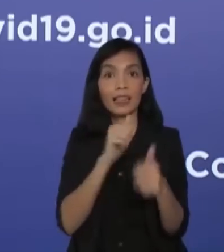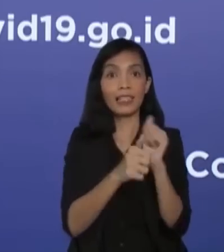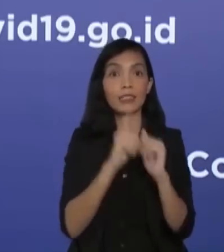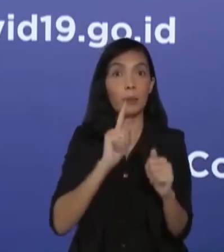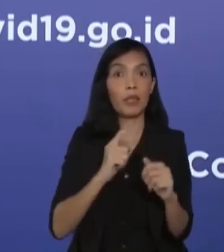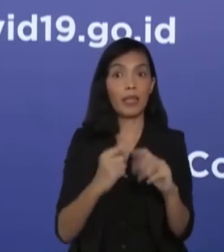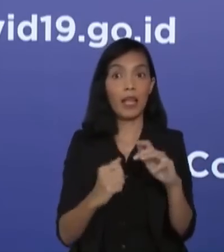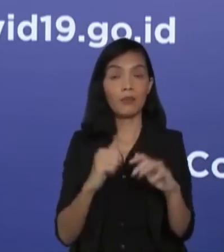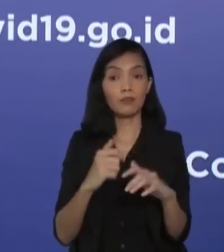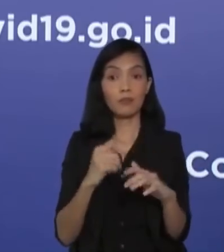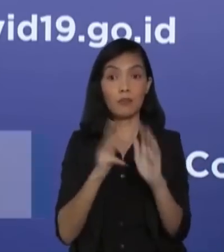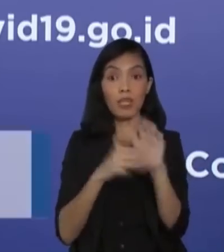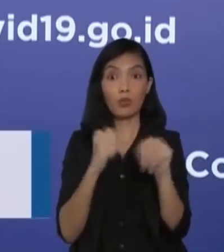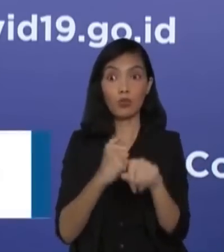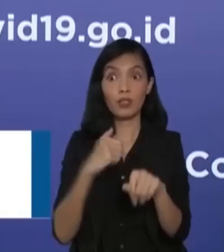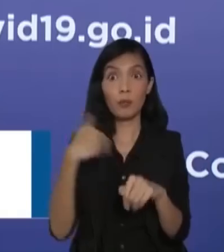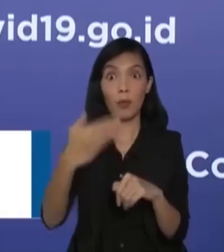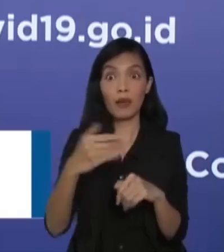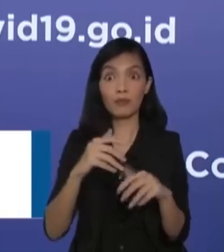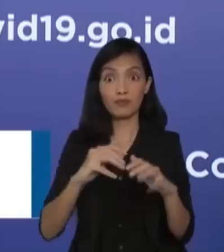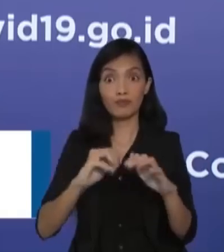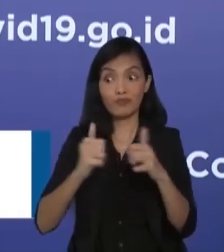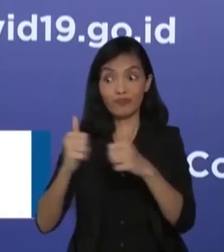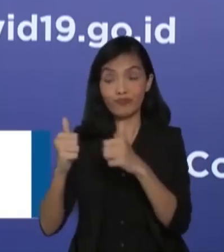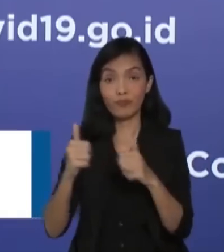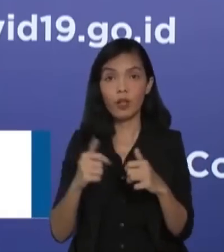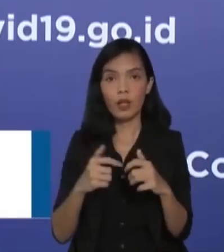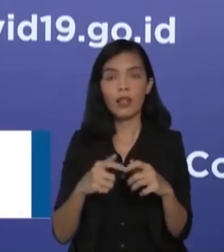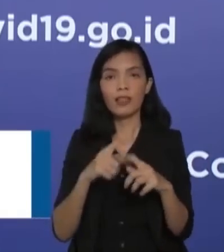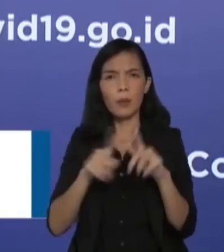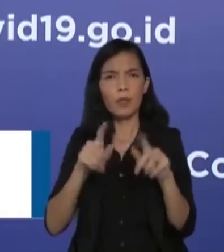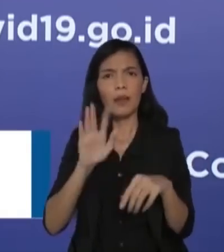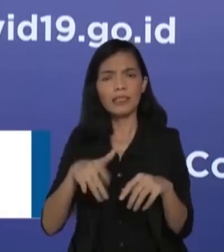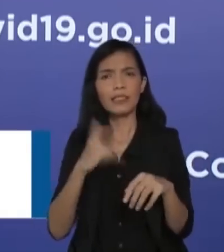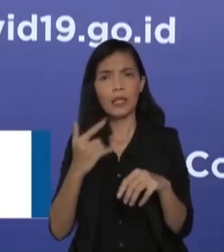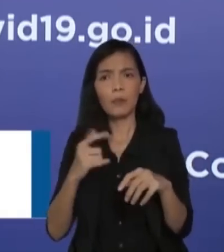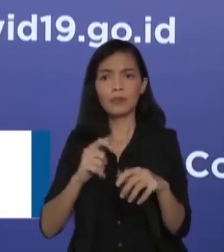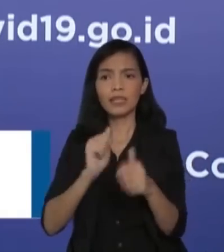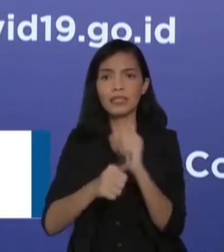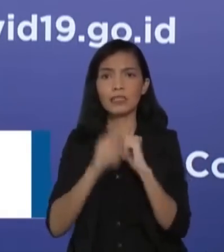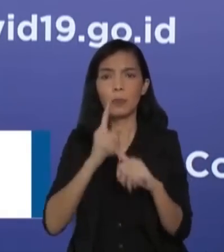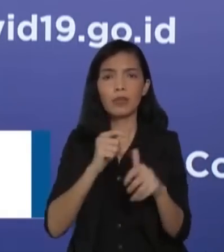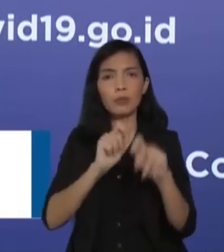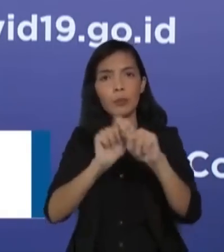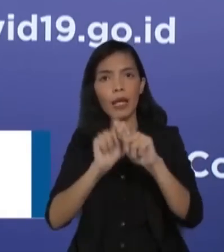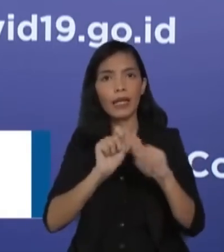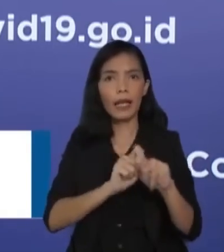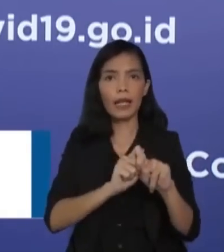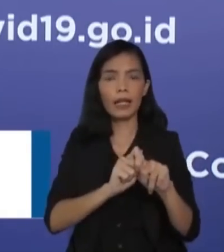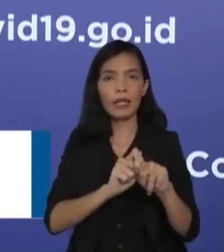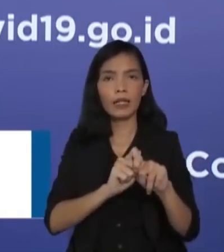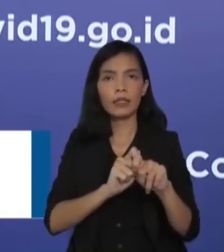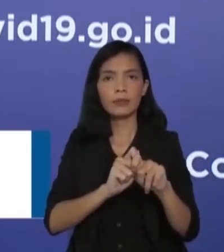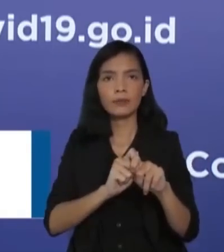depan, kami terus melakukan perbaikan terhadap rapid test itu sendiri. Salah satu pengembangannya,